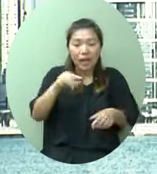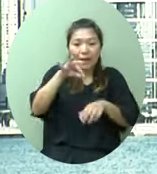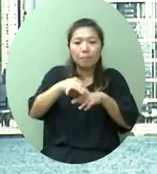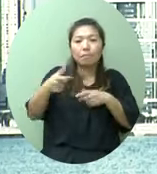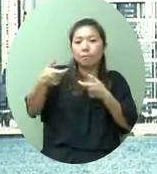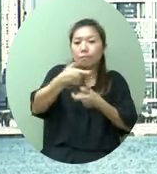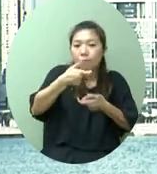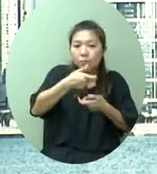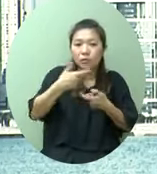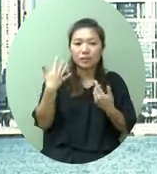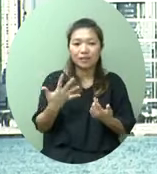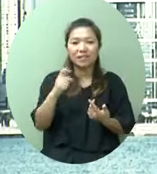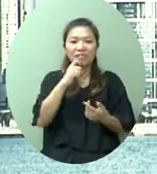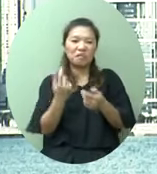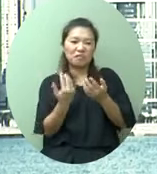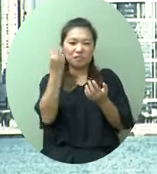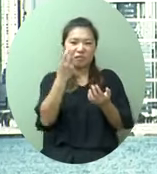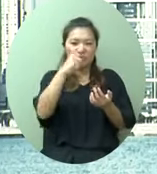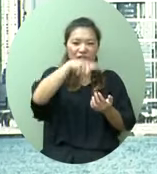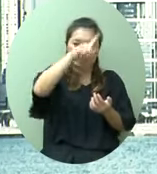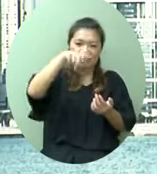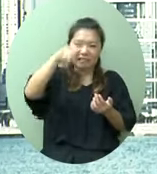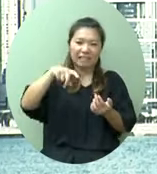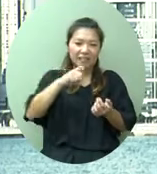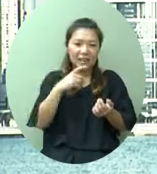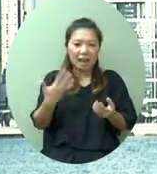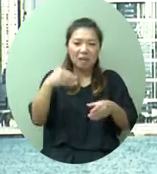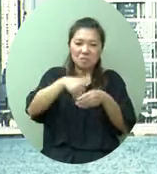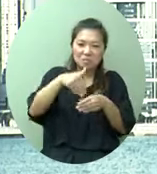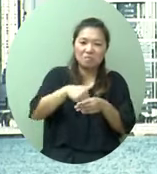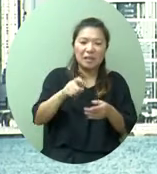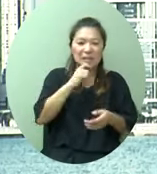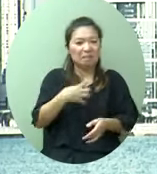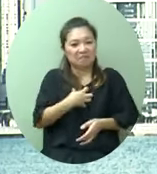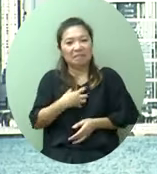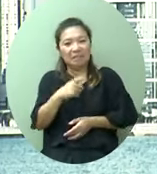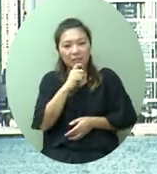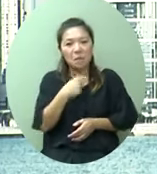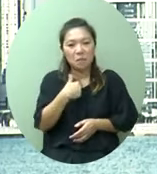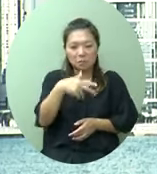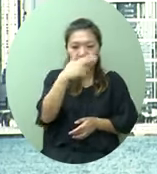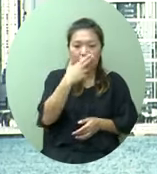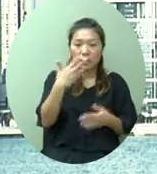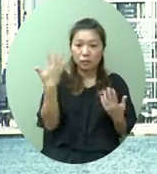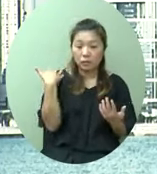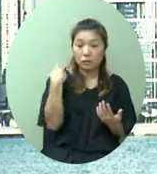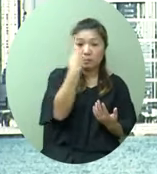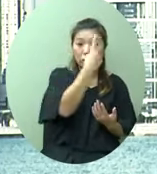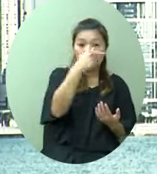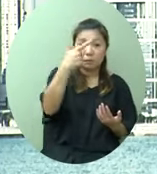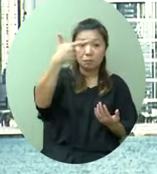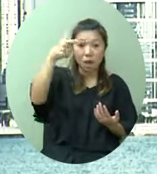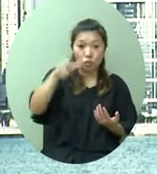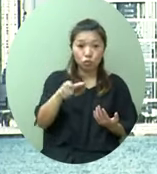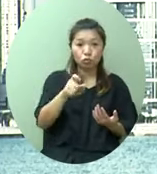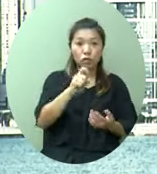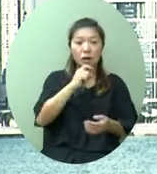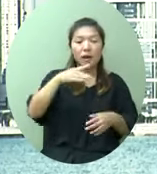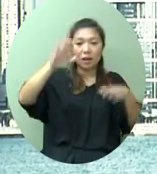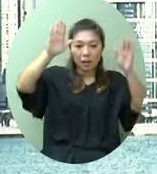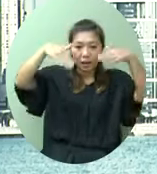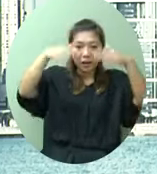近日個市調整啦，大家又開始有啲即係擔心。但係首八個月香港嘅首次公開招股即